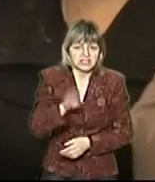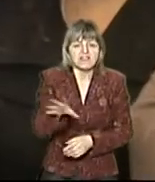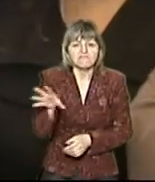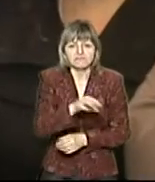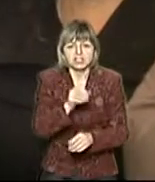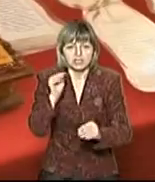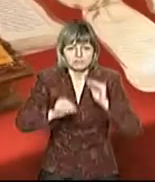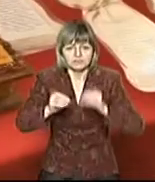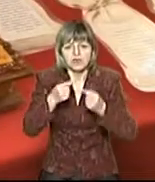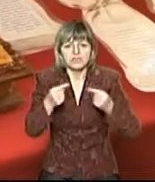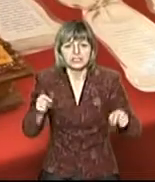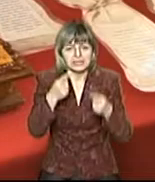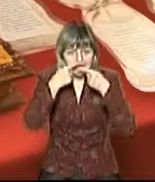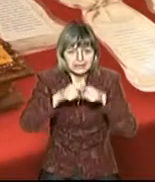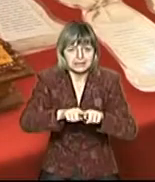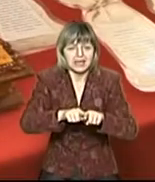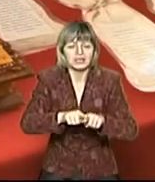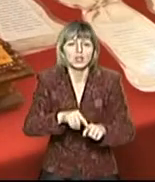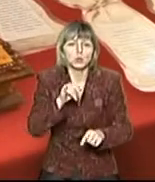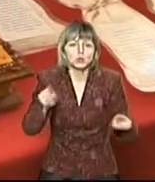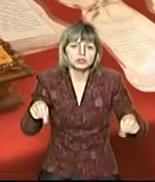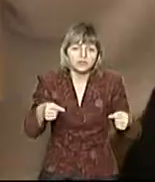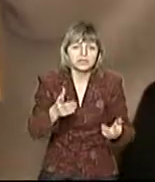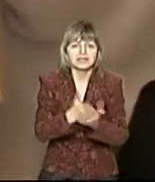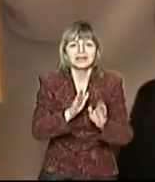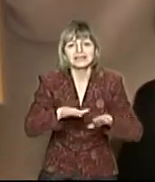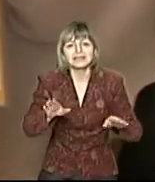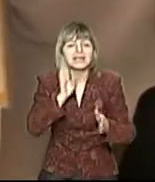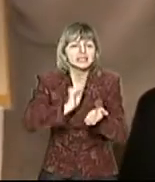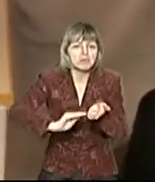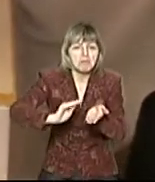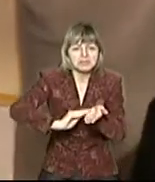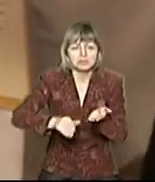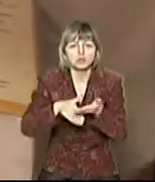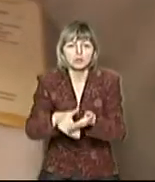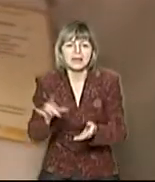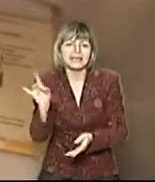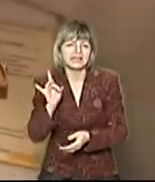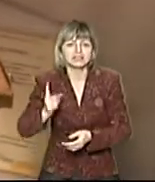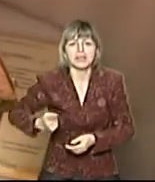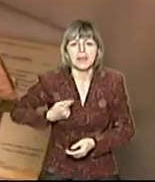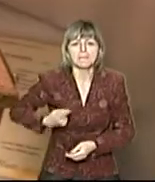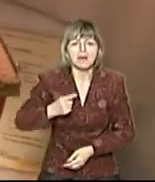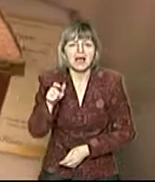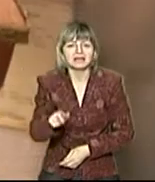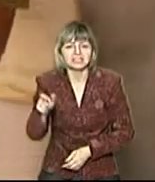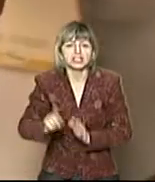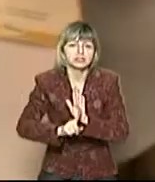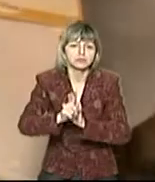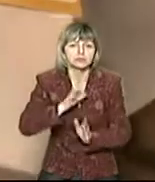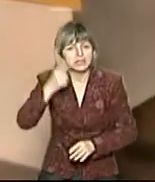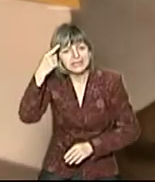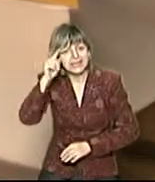усі виготовлені в різних техніках. У їх створенні дитячій письменниці допомагають рівненські майстри. Спершу була